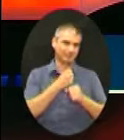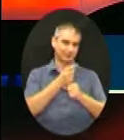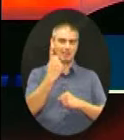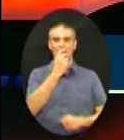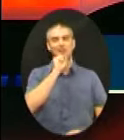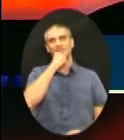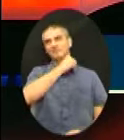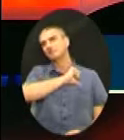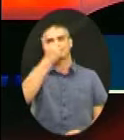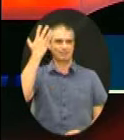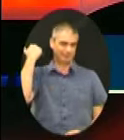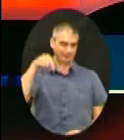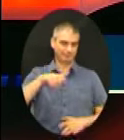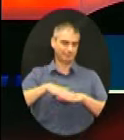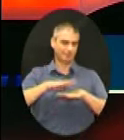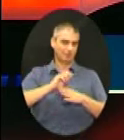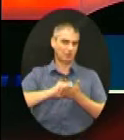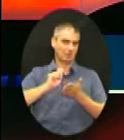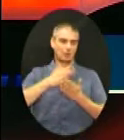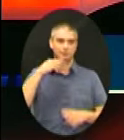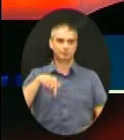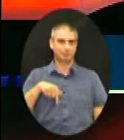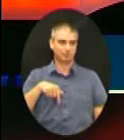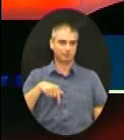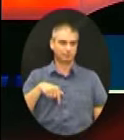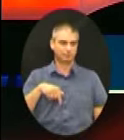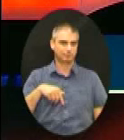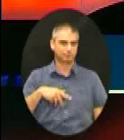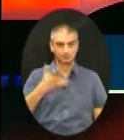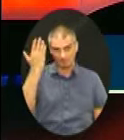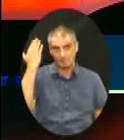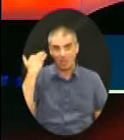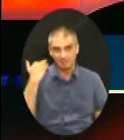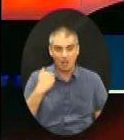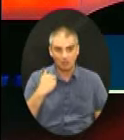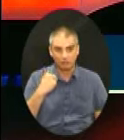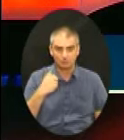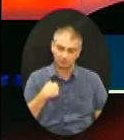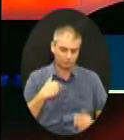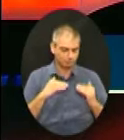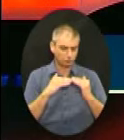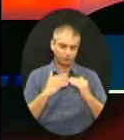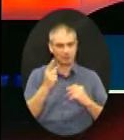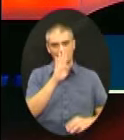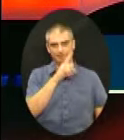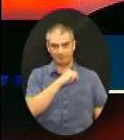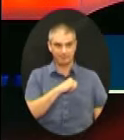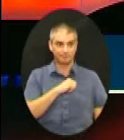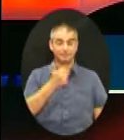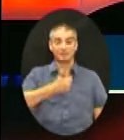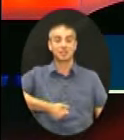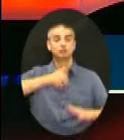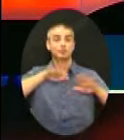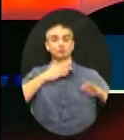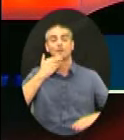כאחד מהותיקים במקצוע הזה בישראל בעבר ואני משווה את זה למר נתניהו ראשי